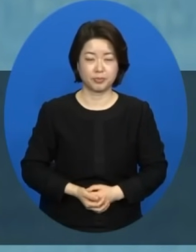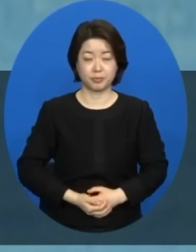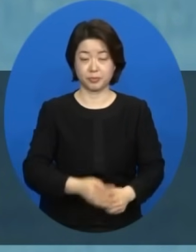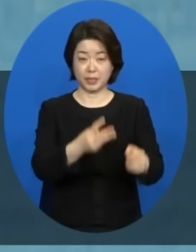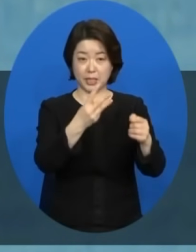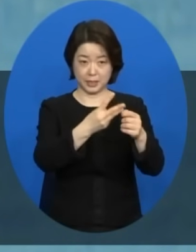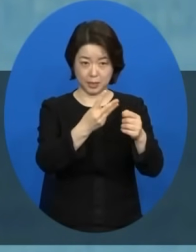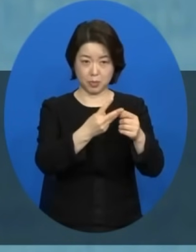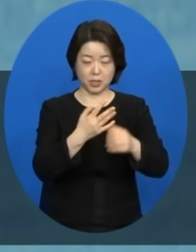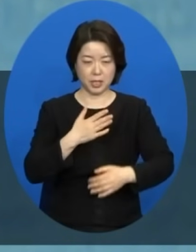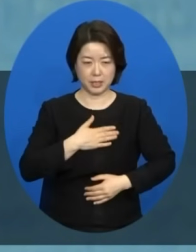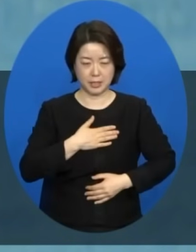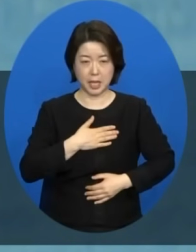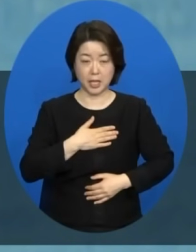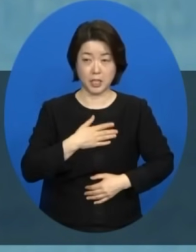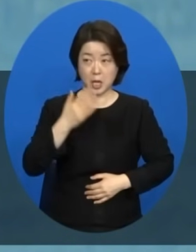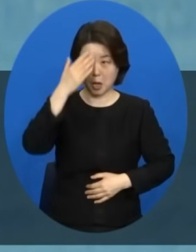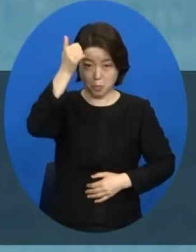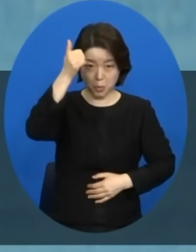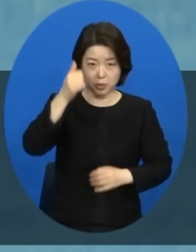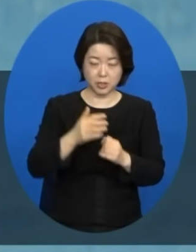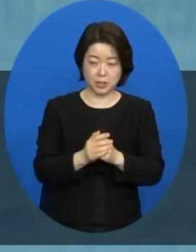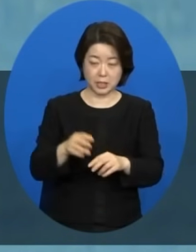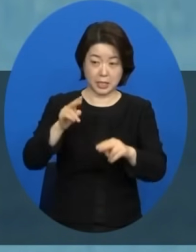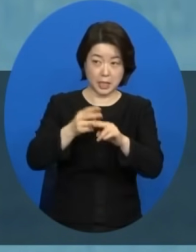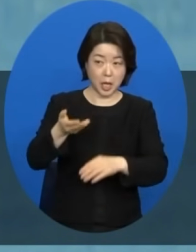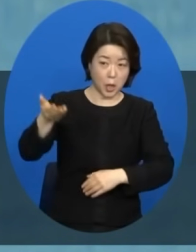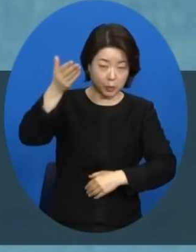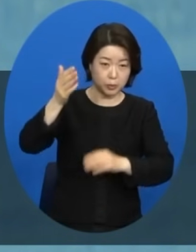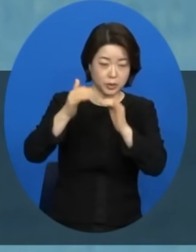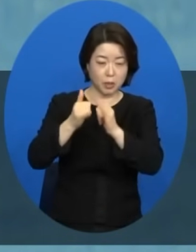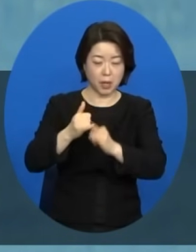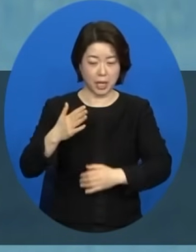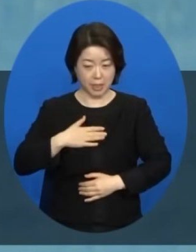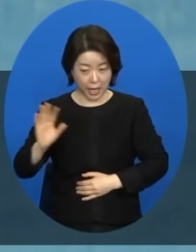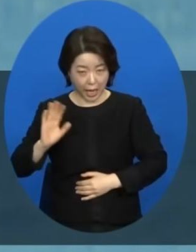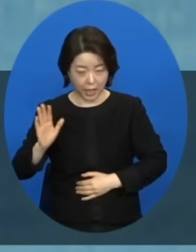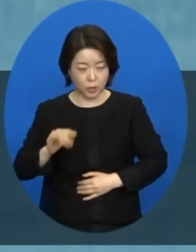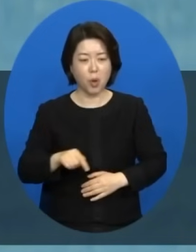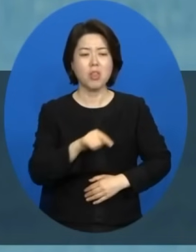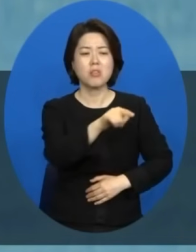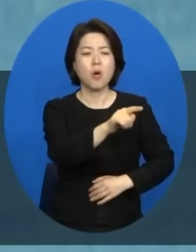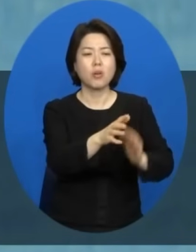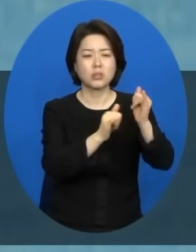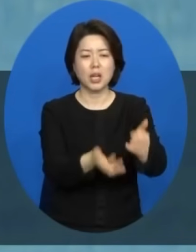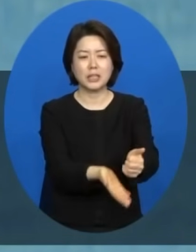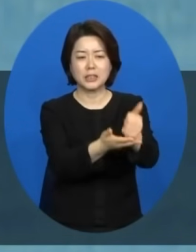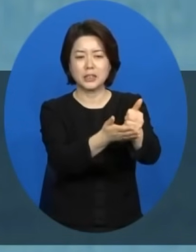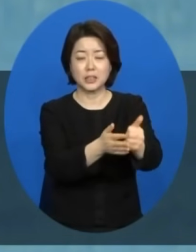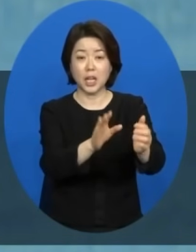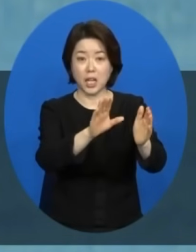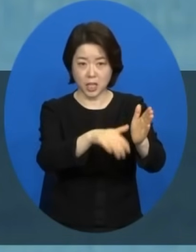세 번째, 나는 보스나 상급자가 나보다 다른 일을 칭찬해서 마음이 편치 않은 적이